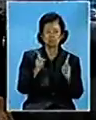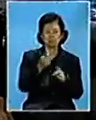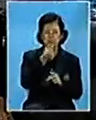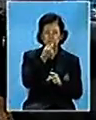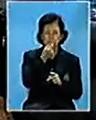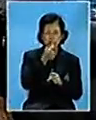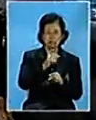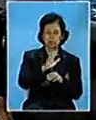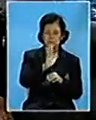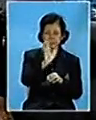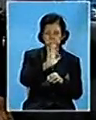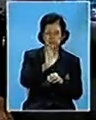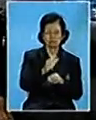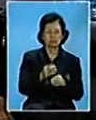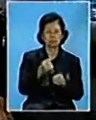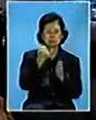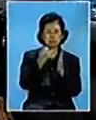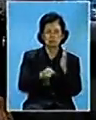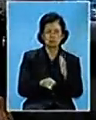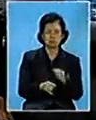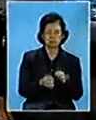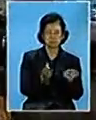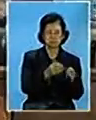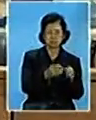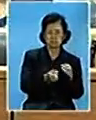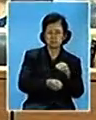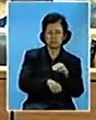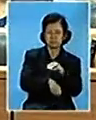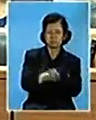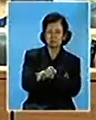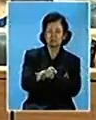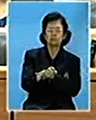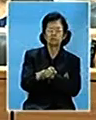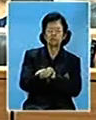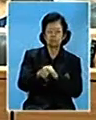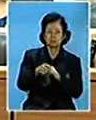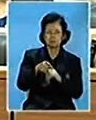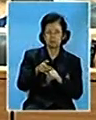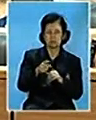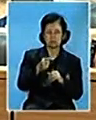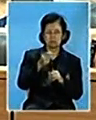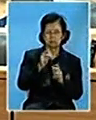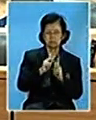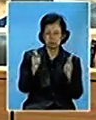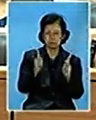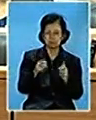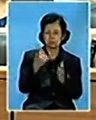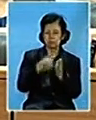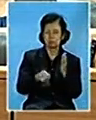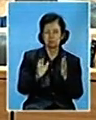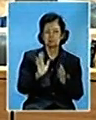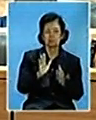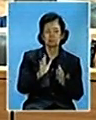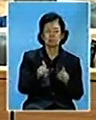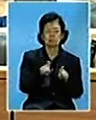ล้ำหน้าครับแต่อีกซีกหนึ่งครับเตะชูดเข้าไปฮะกรรมการผู้ตัดสินบอกว่าไม่ผิดครับเห